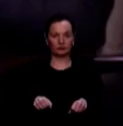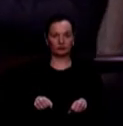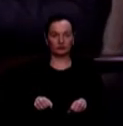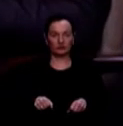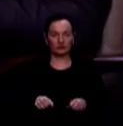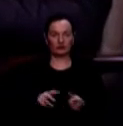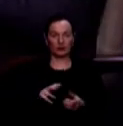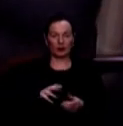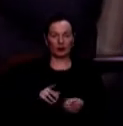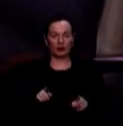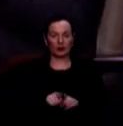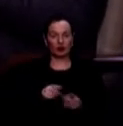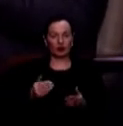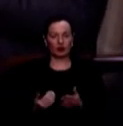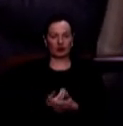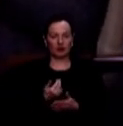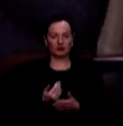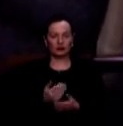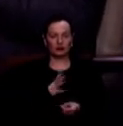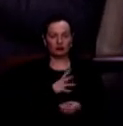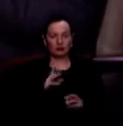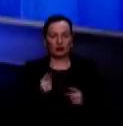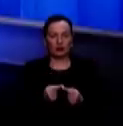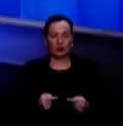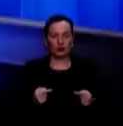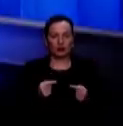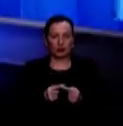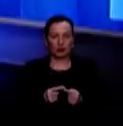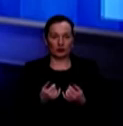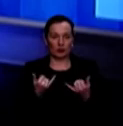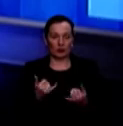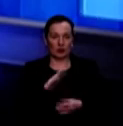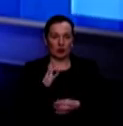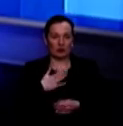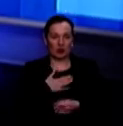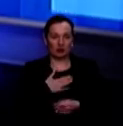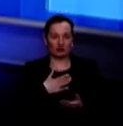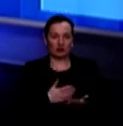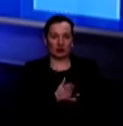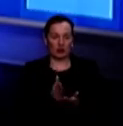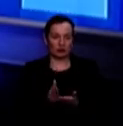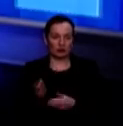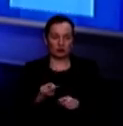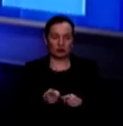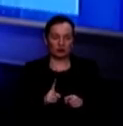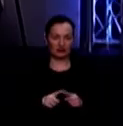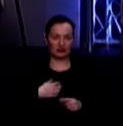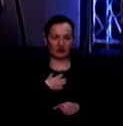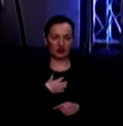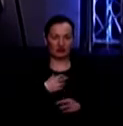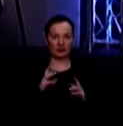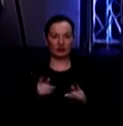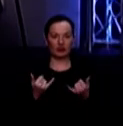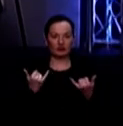винайти такі інновації, які були б конкретно прикладними для наших галузей. Оце важливо. Як